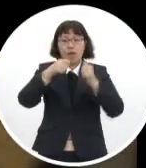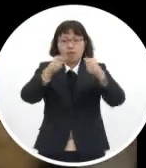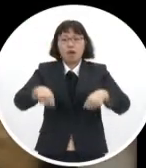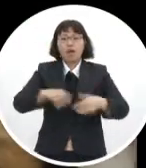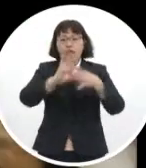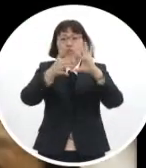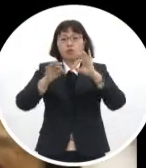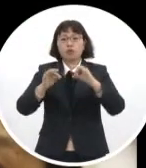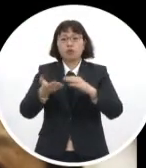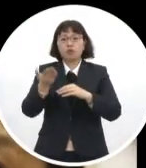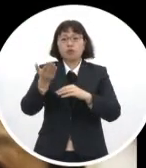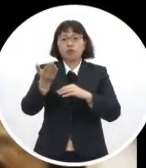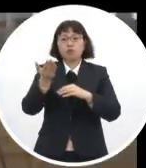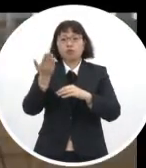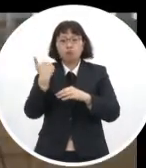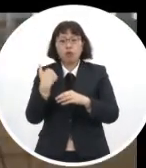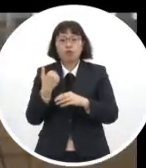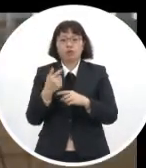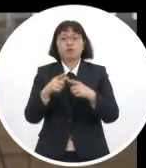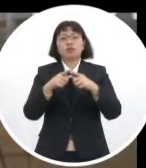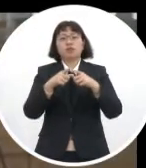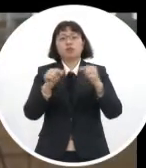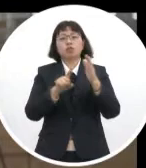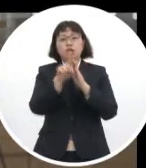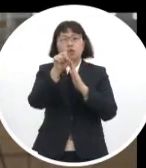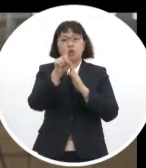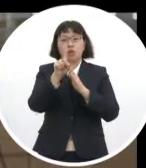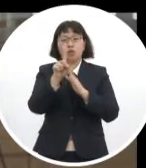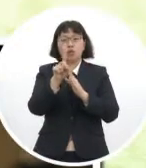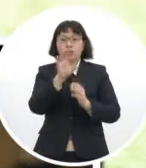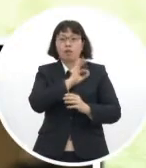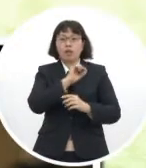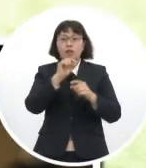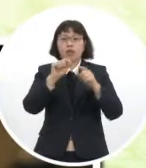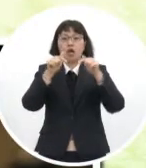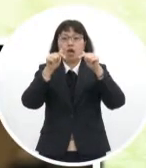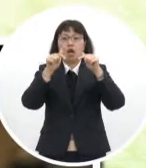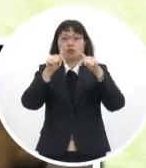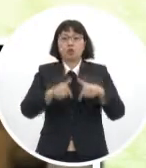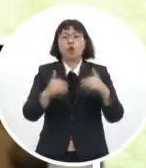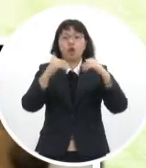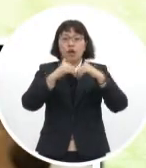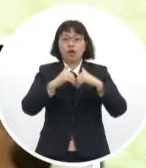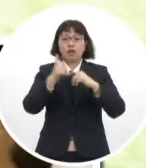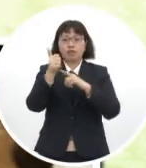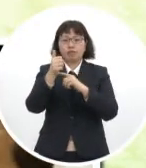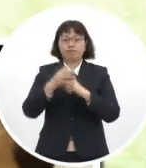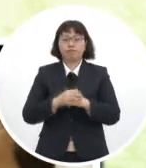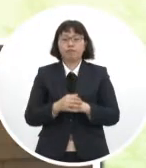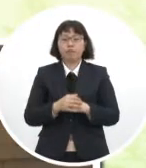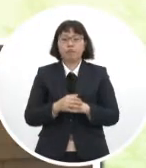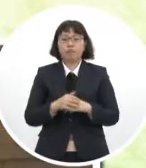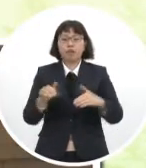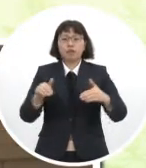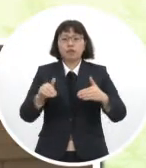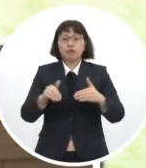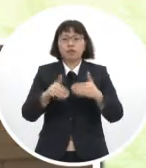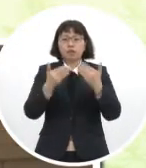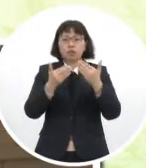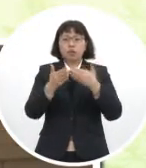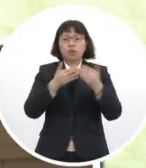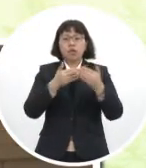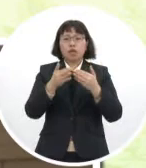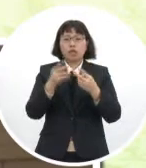ピック元日本代表の京谷和幸さん。 交通事故を体験した2人の CM